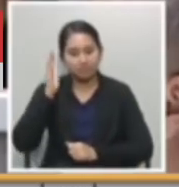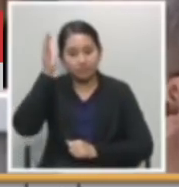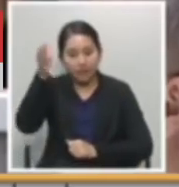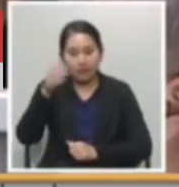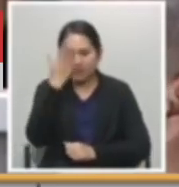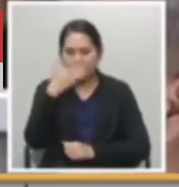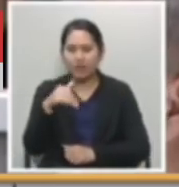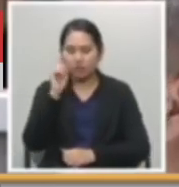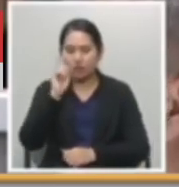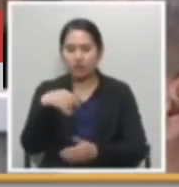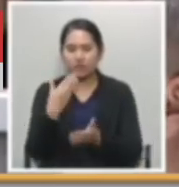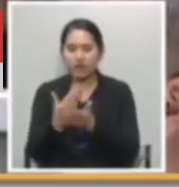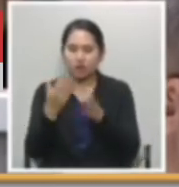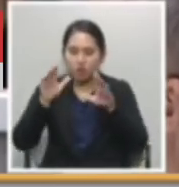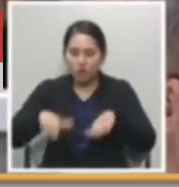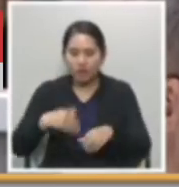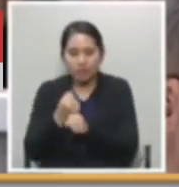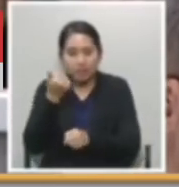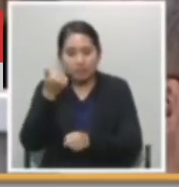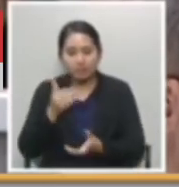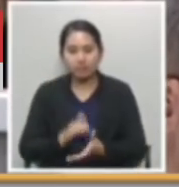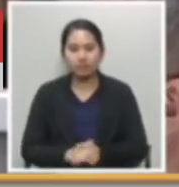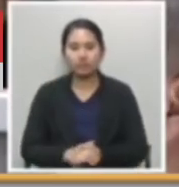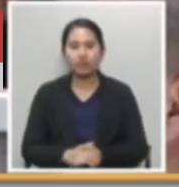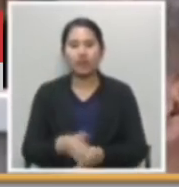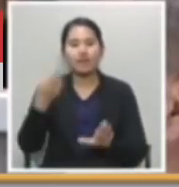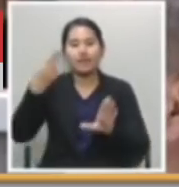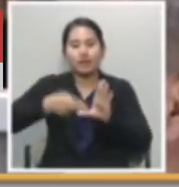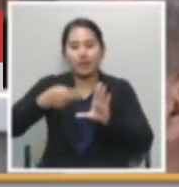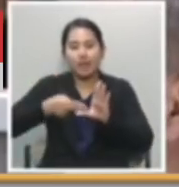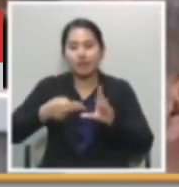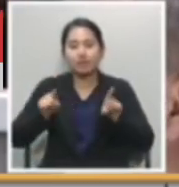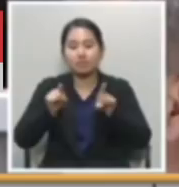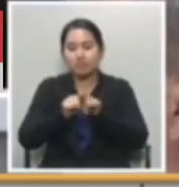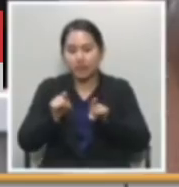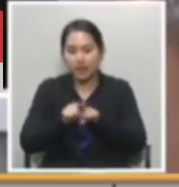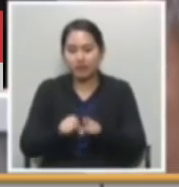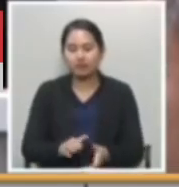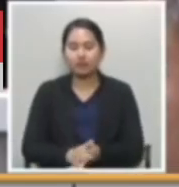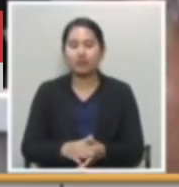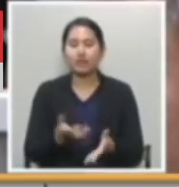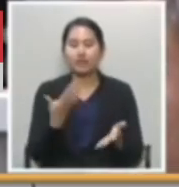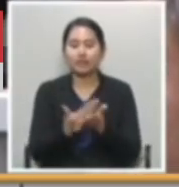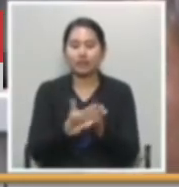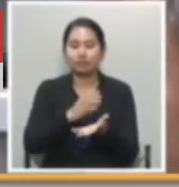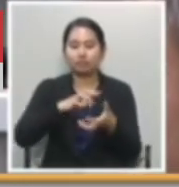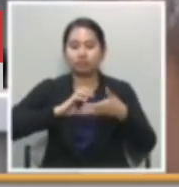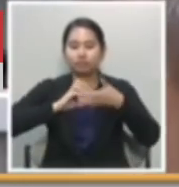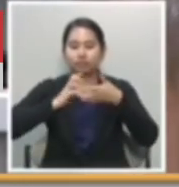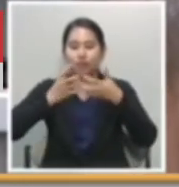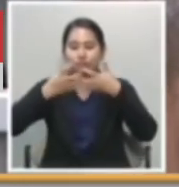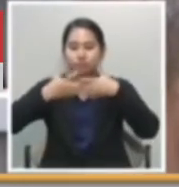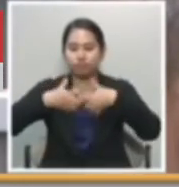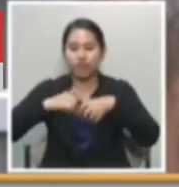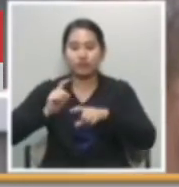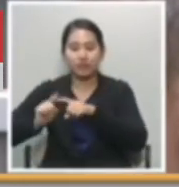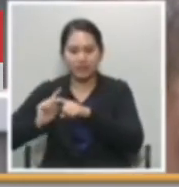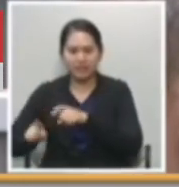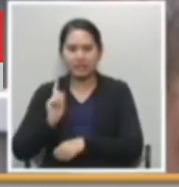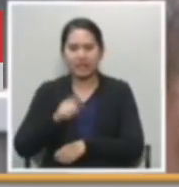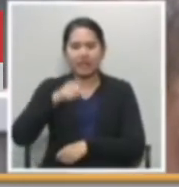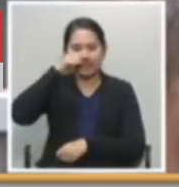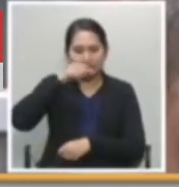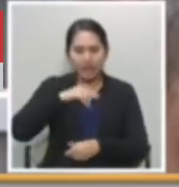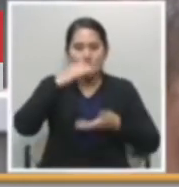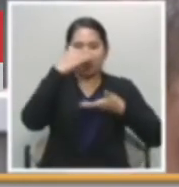ำไมต้องลดแก๊สแล้วมันลดได้น้ำมันก็คล้ายๆกันนะฮะคิดค่ากันโอ้ใช้ราคาสิงคโปร์ทั้งๆที่มันมีในประเทศไทยส่ง